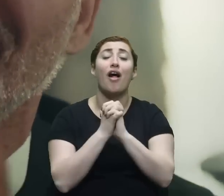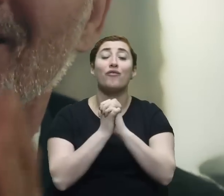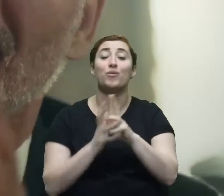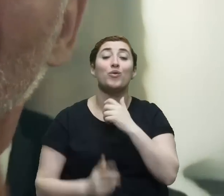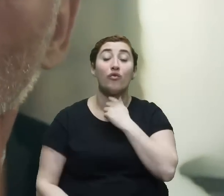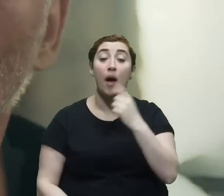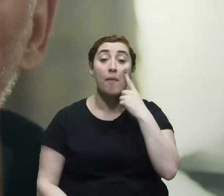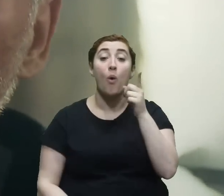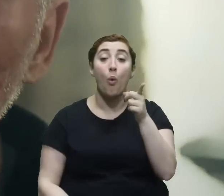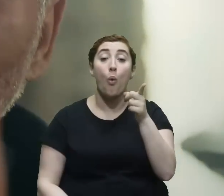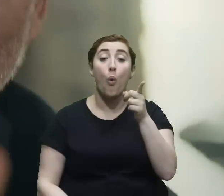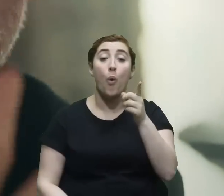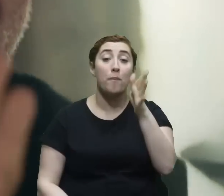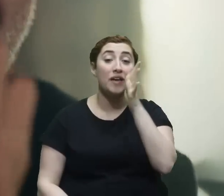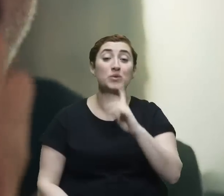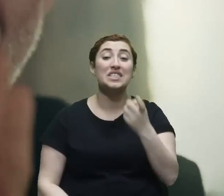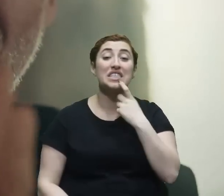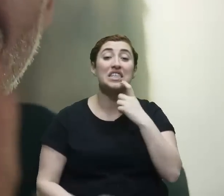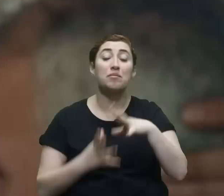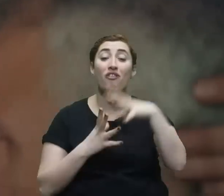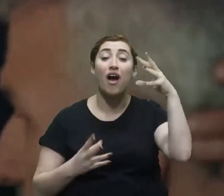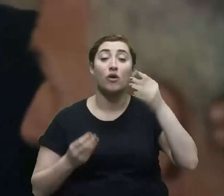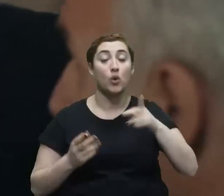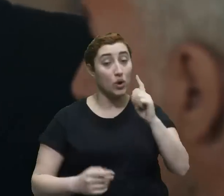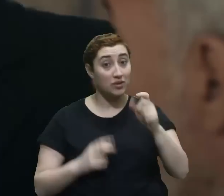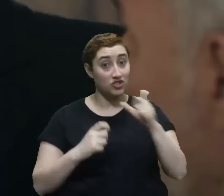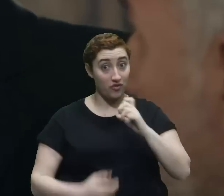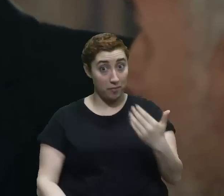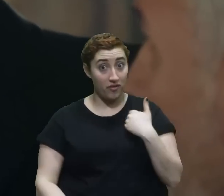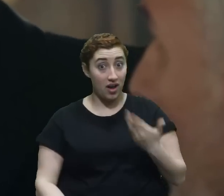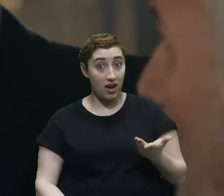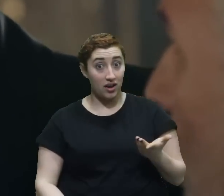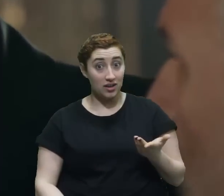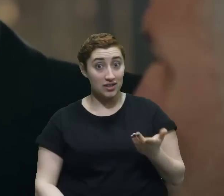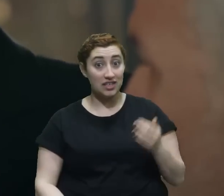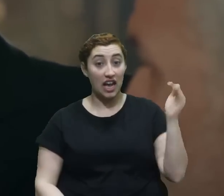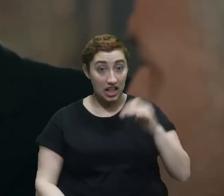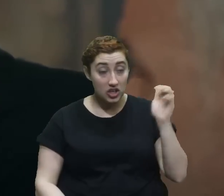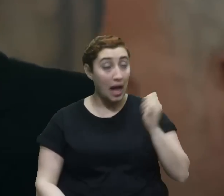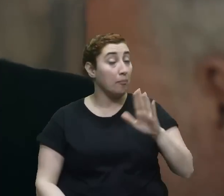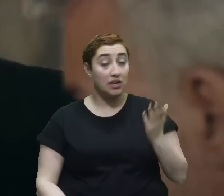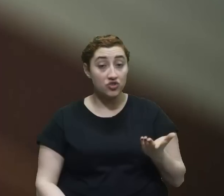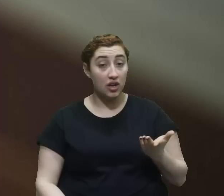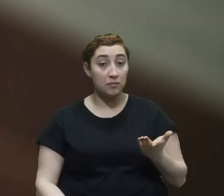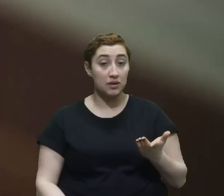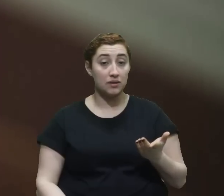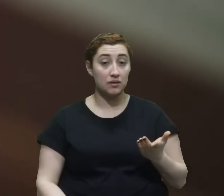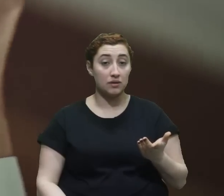Yalvarırım lütfen. Bak o 500 yıllık bir vazo. Ensesine. O zaman cevap ver. Gelecek mi, gelmeyecek